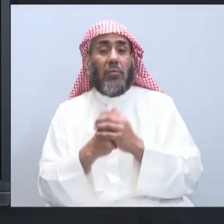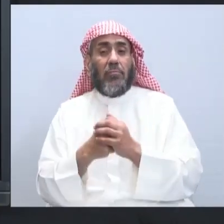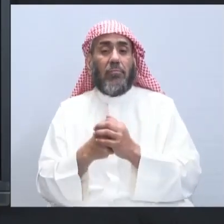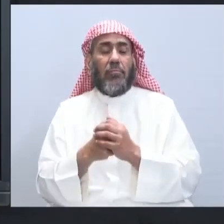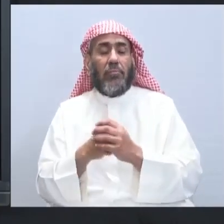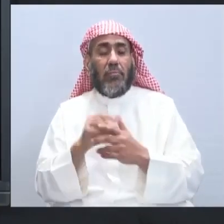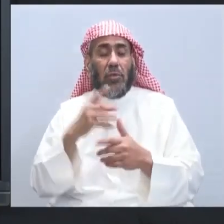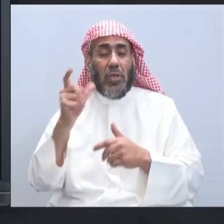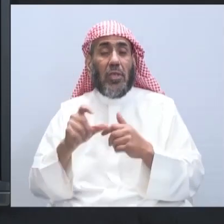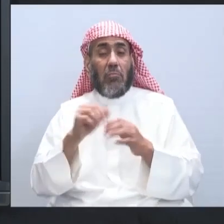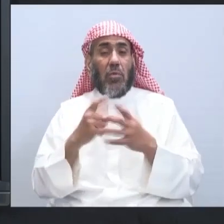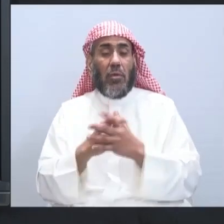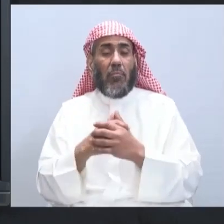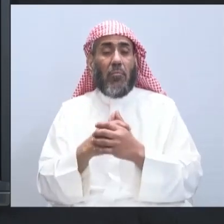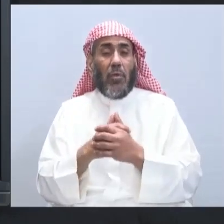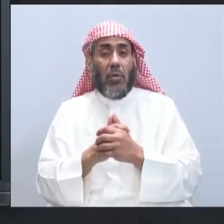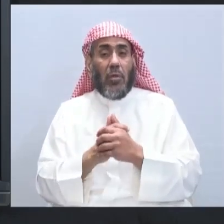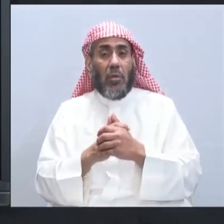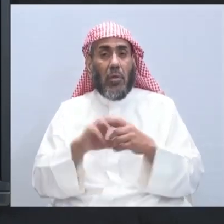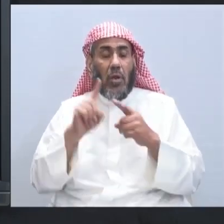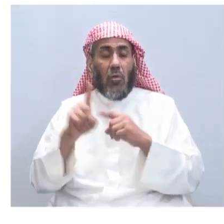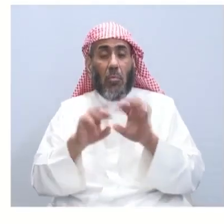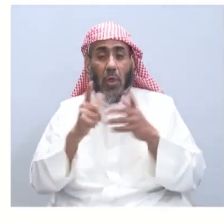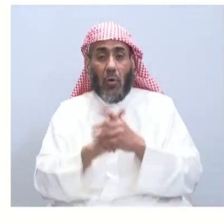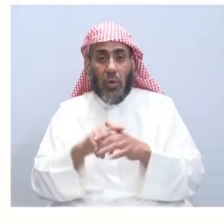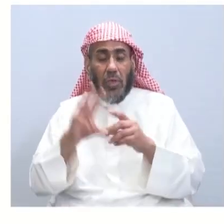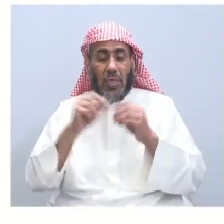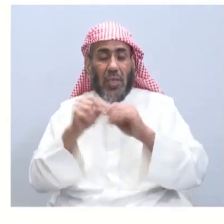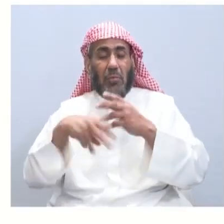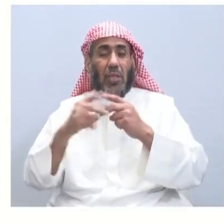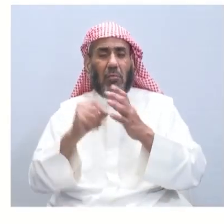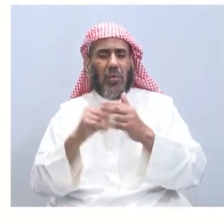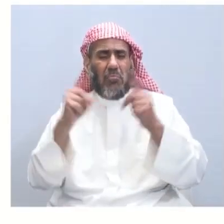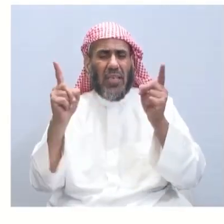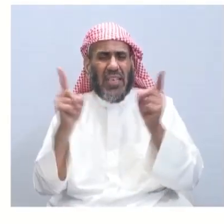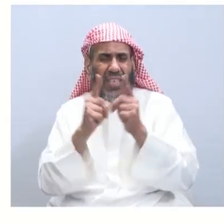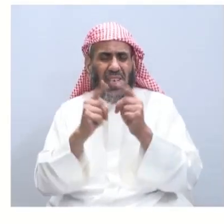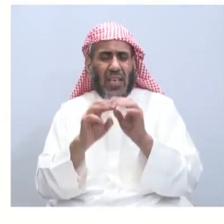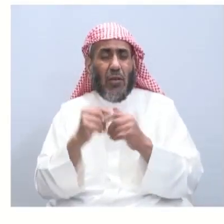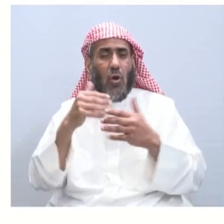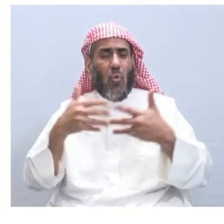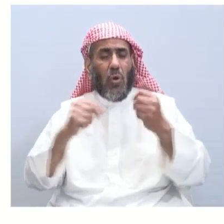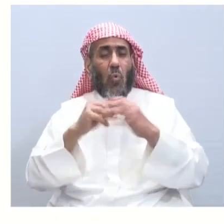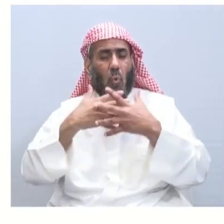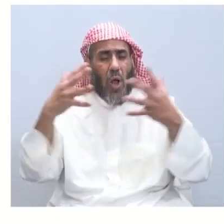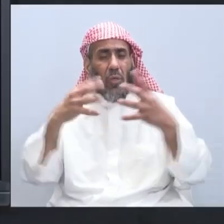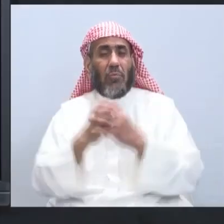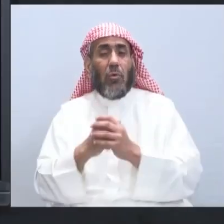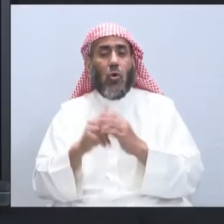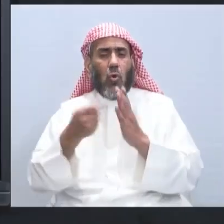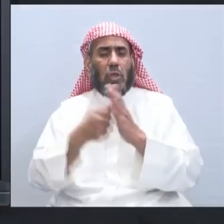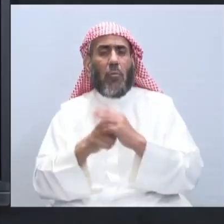جانب من جانب الشخصيه مثلا او طبعا لاحظ هنا ماذا يقول جنس ادبي حديث يمتاز بقصر الحجم وهذا كثر كما قلنا